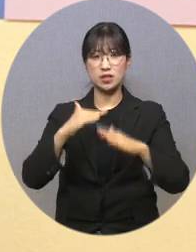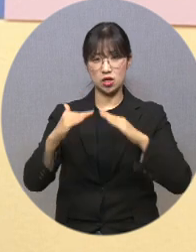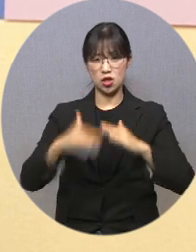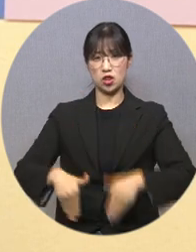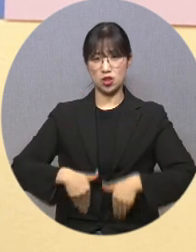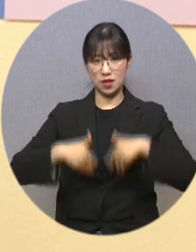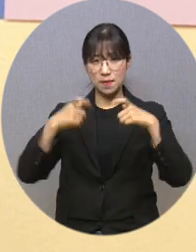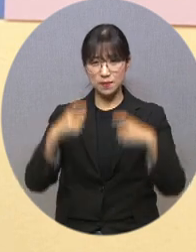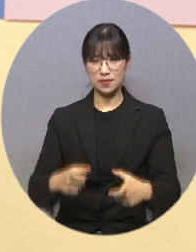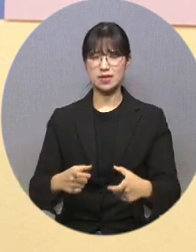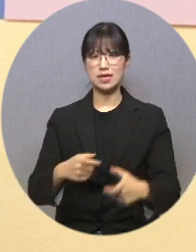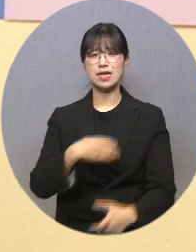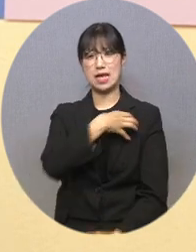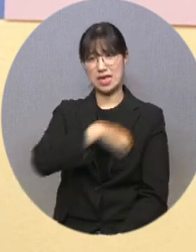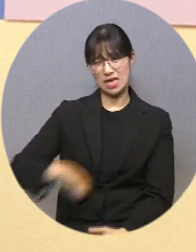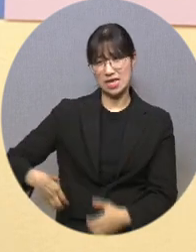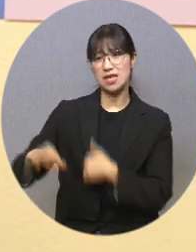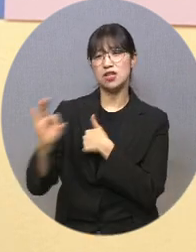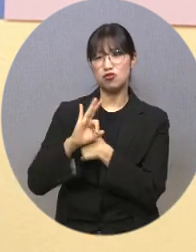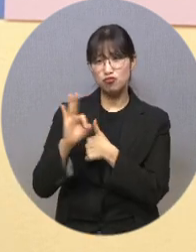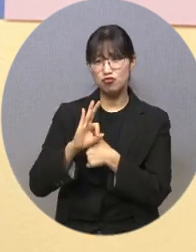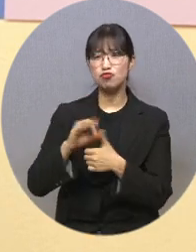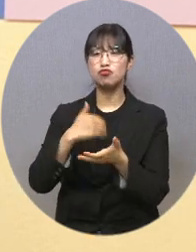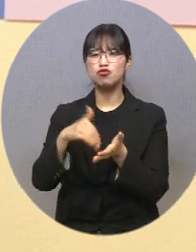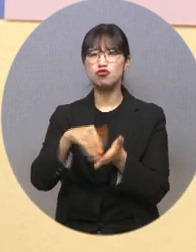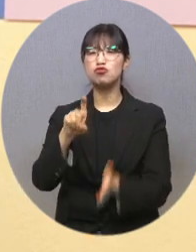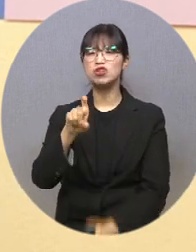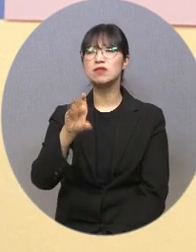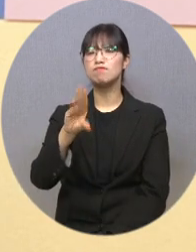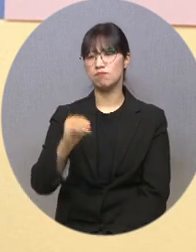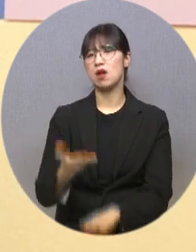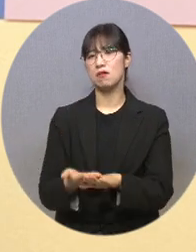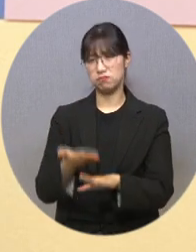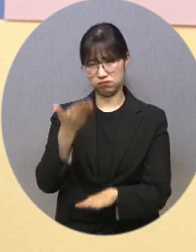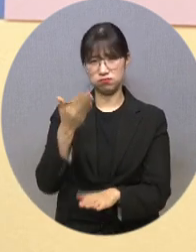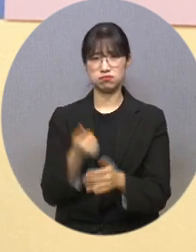기초생활수급자가 10만 명을 넘어섰습니다. 그러니까